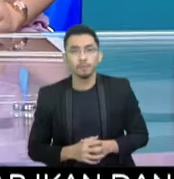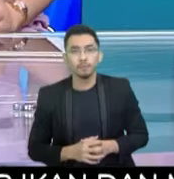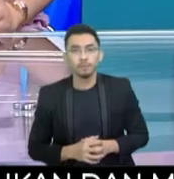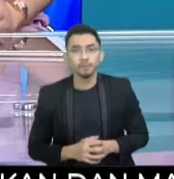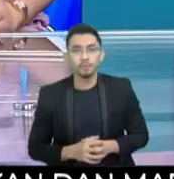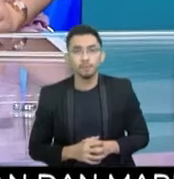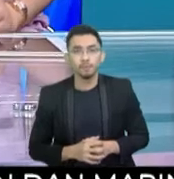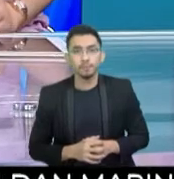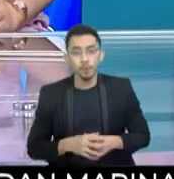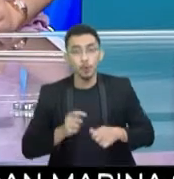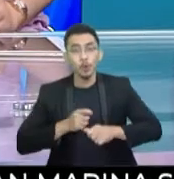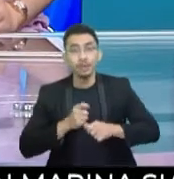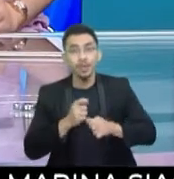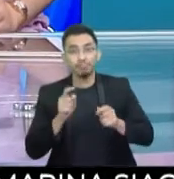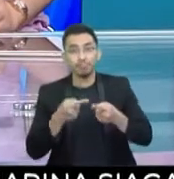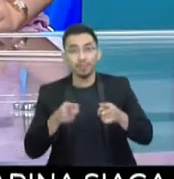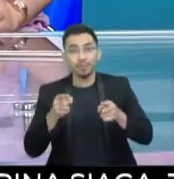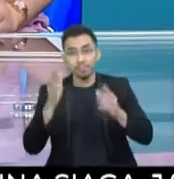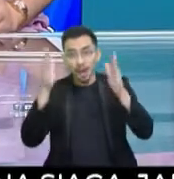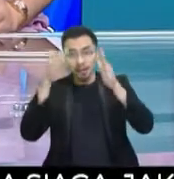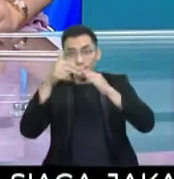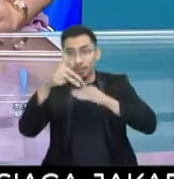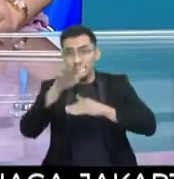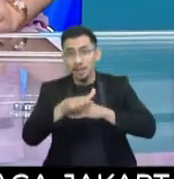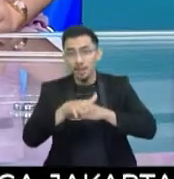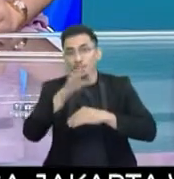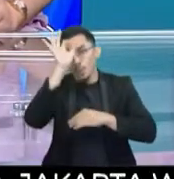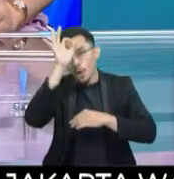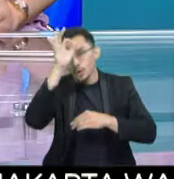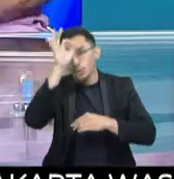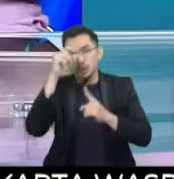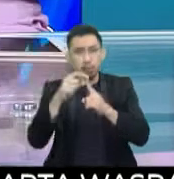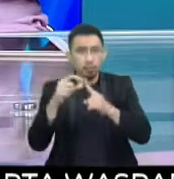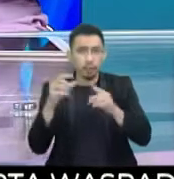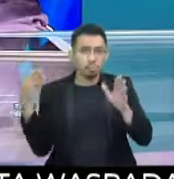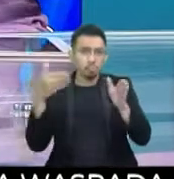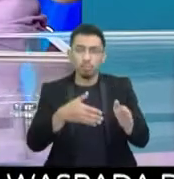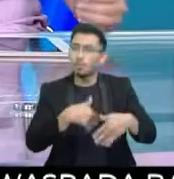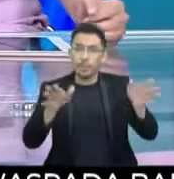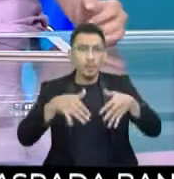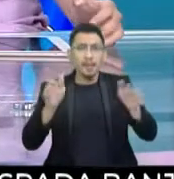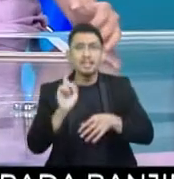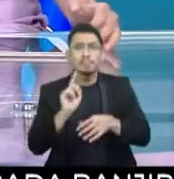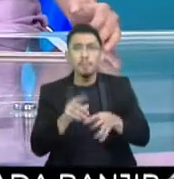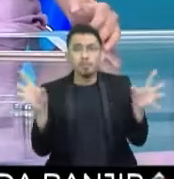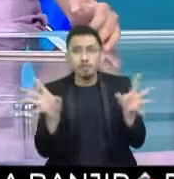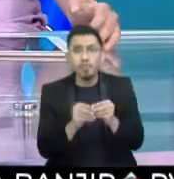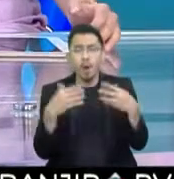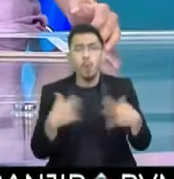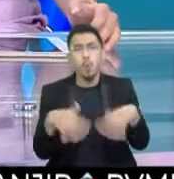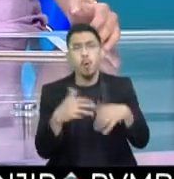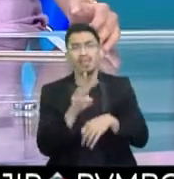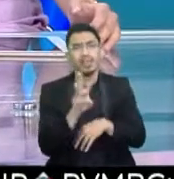Pemirsa, konser musik di Kota Makassar, Sulawesi Selatan dibubarkan polisi dan Satpol PP. Pembubaran dilakukan karena konser melebihi kapasitas